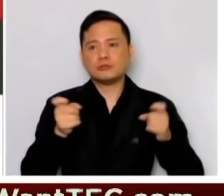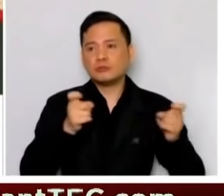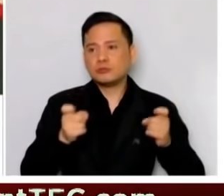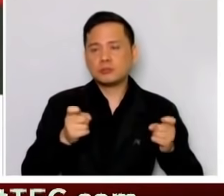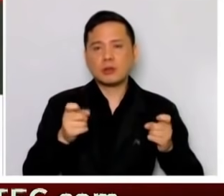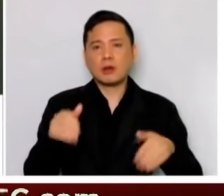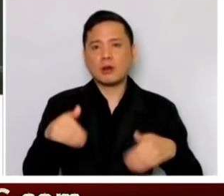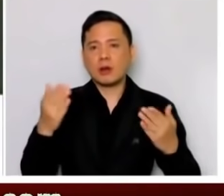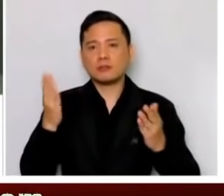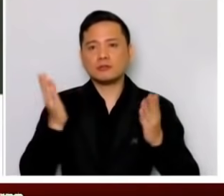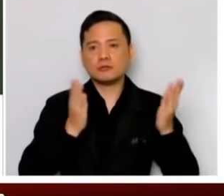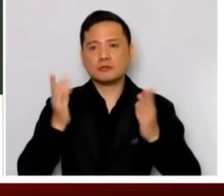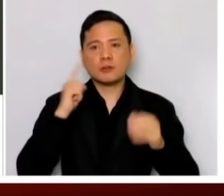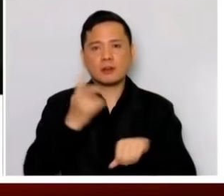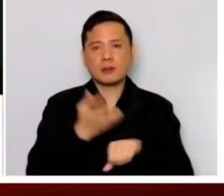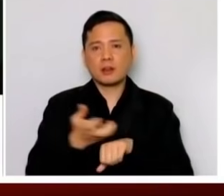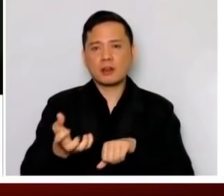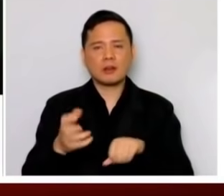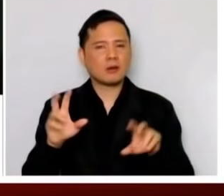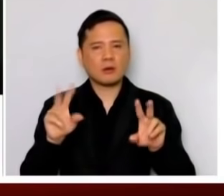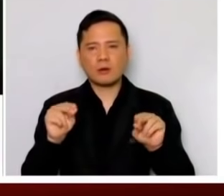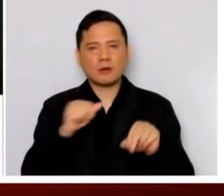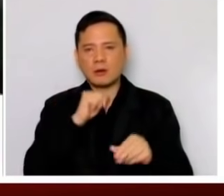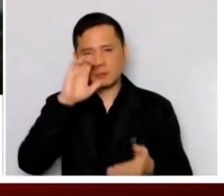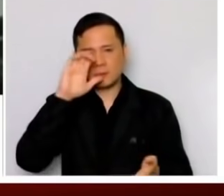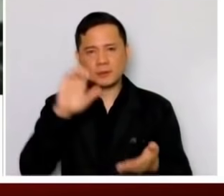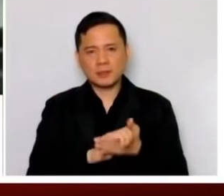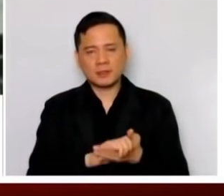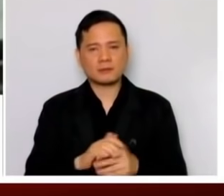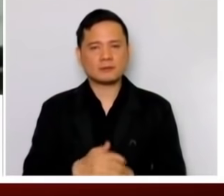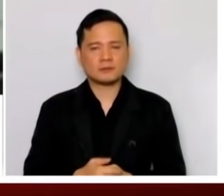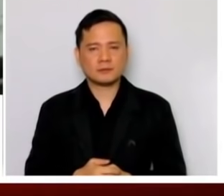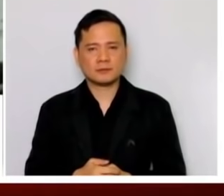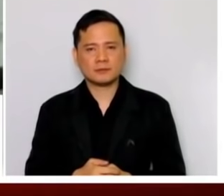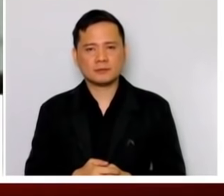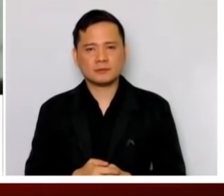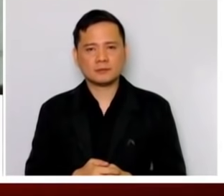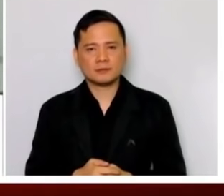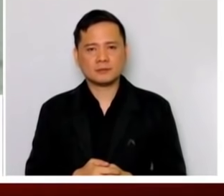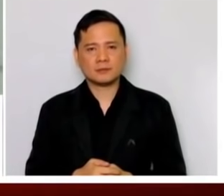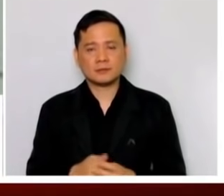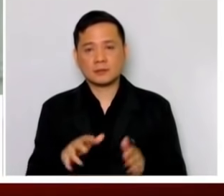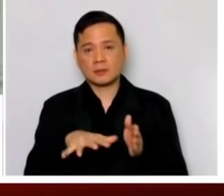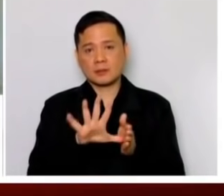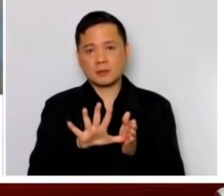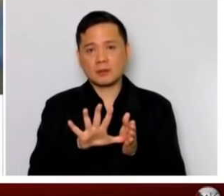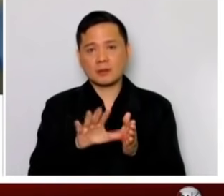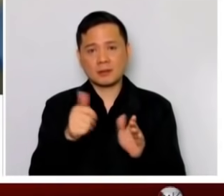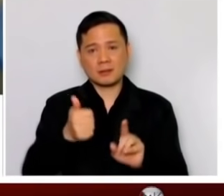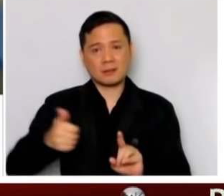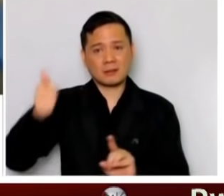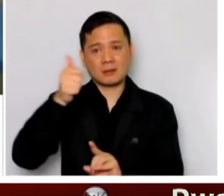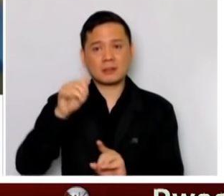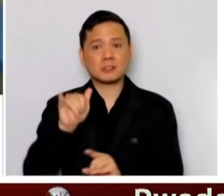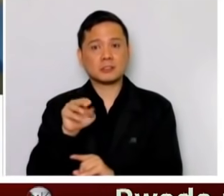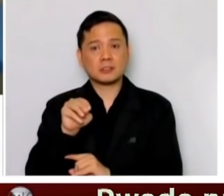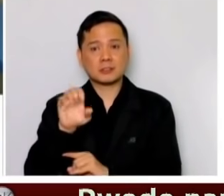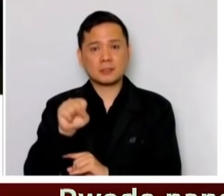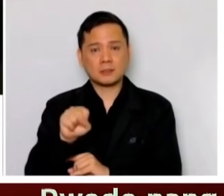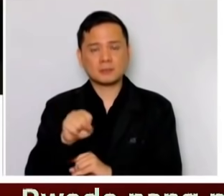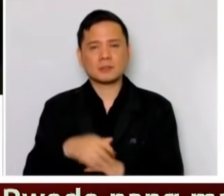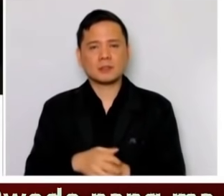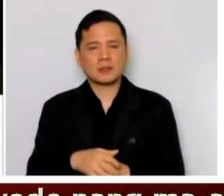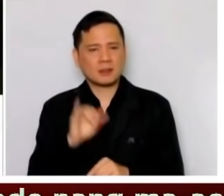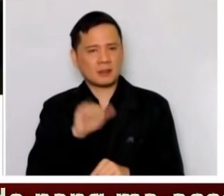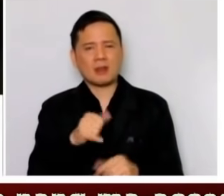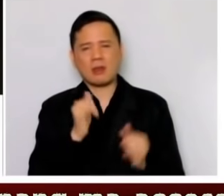at nagsasabing maaaring bilhin ang panalo sa halalan. Ayon kay COMELEC spokesperson James Jimenez, dati na itong modus simula